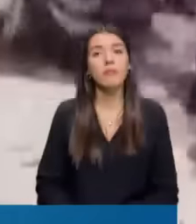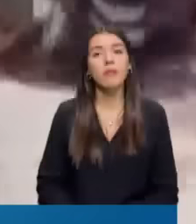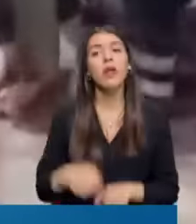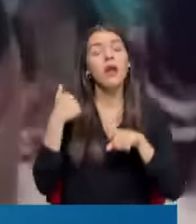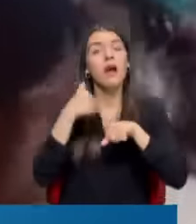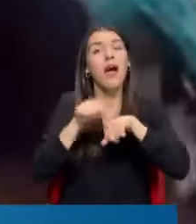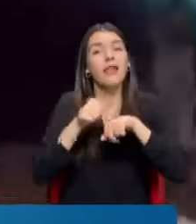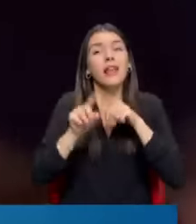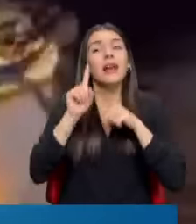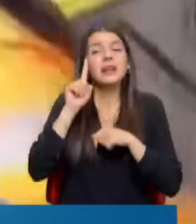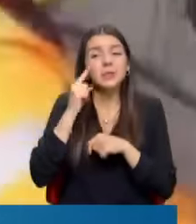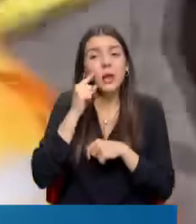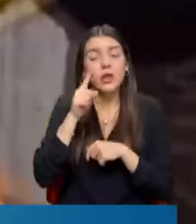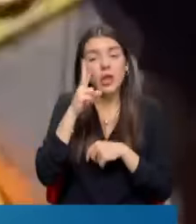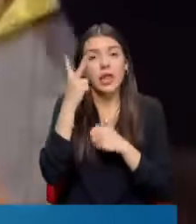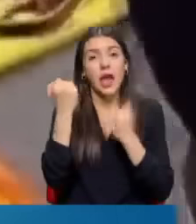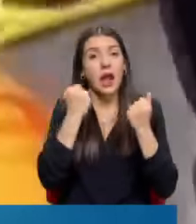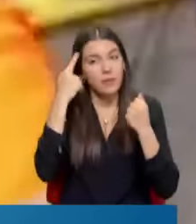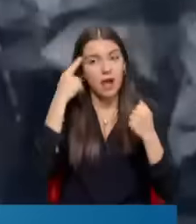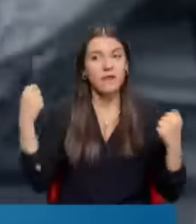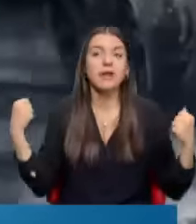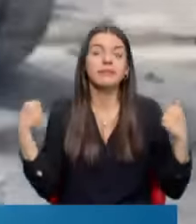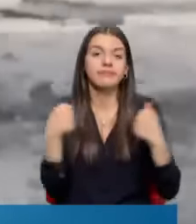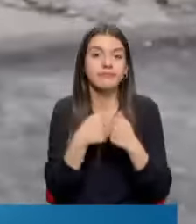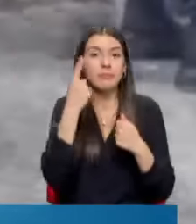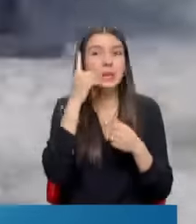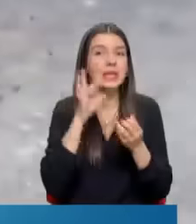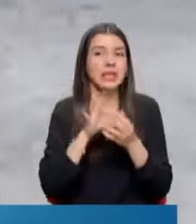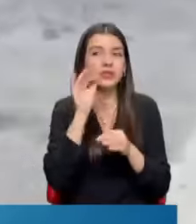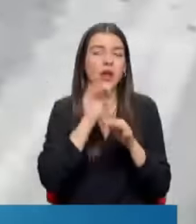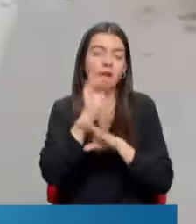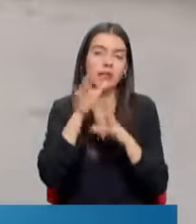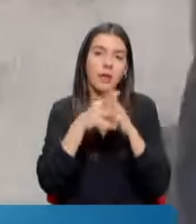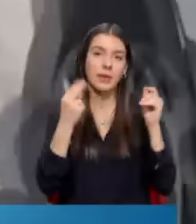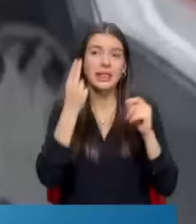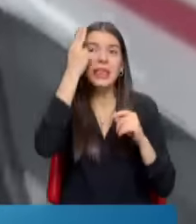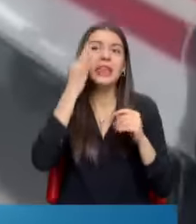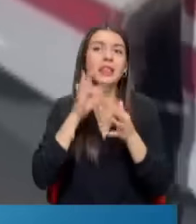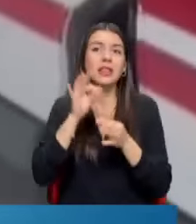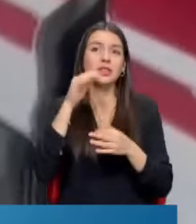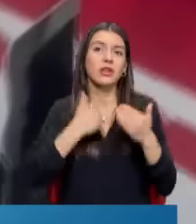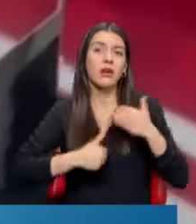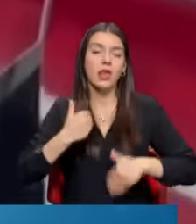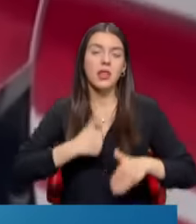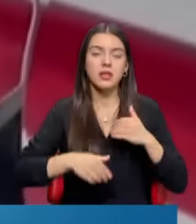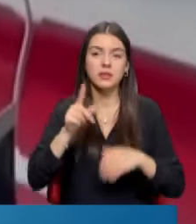Antalya-Isparta karayolunda da iki araç kafa kafaya çarpıştı. Bir kişi öldü, 7 kişi yaralandı.